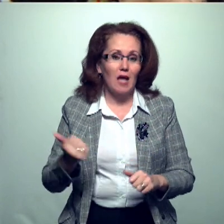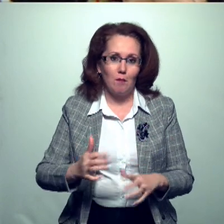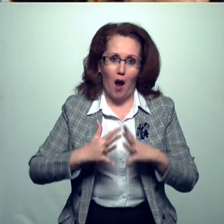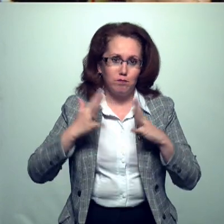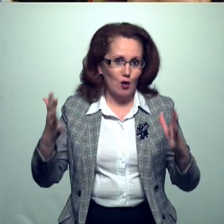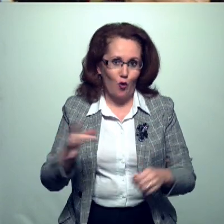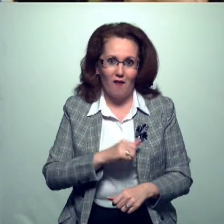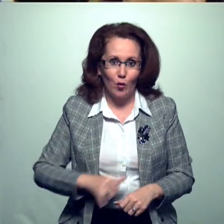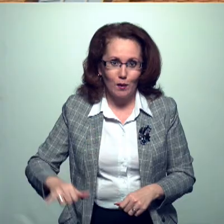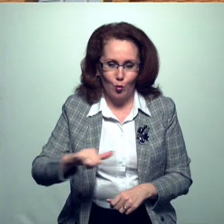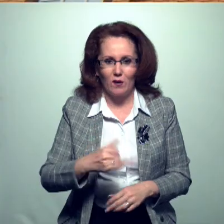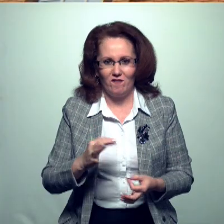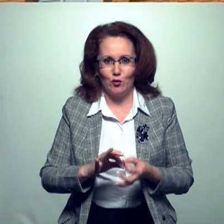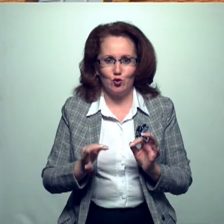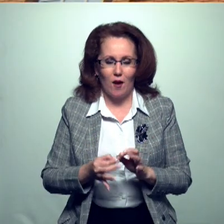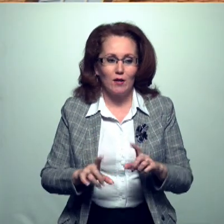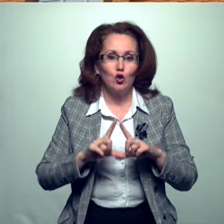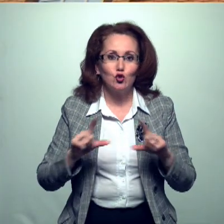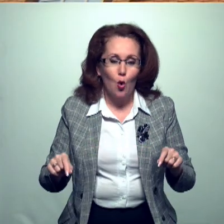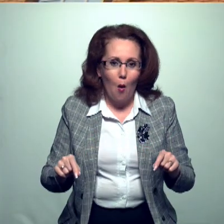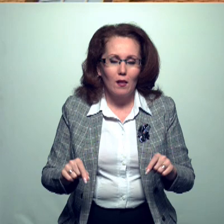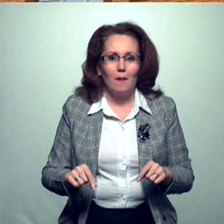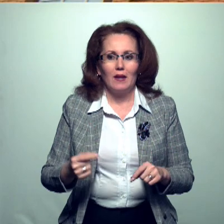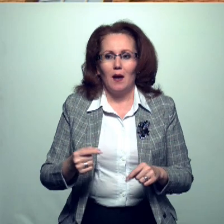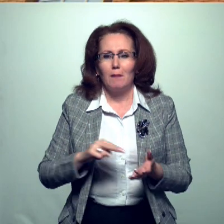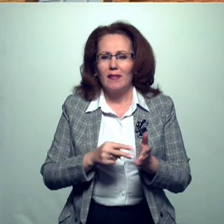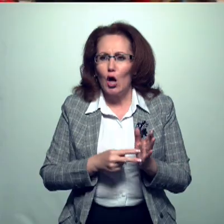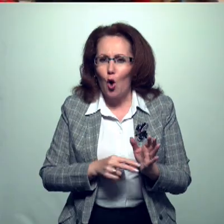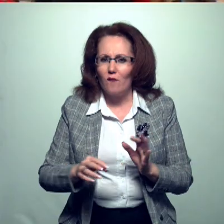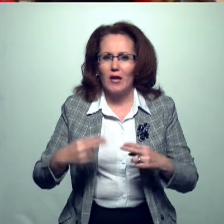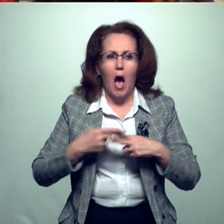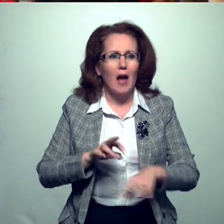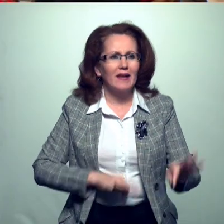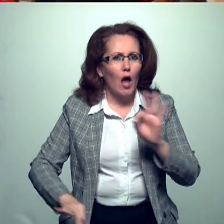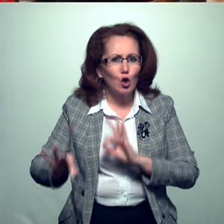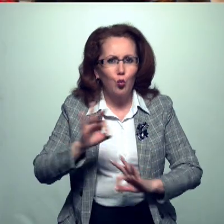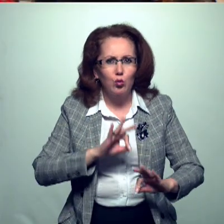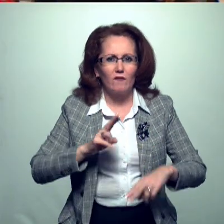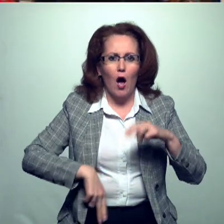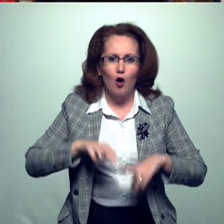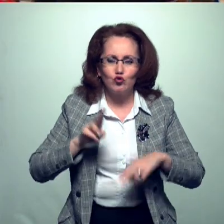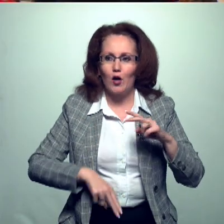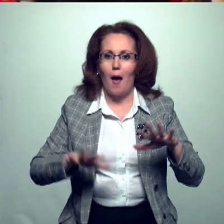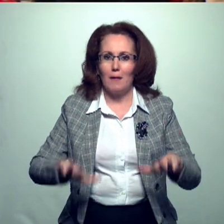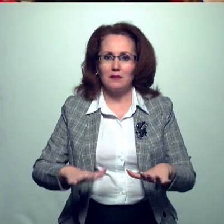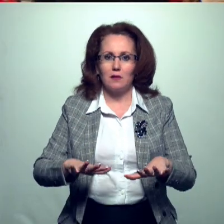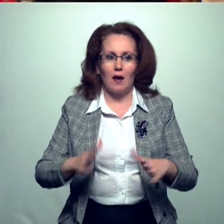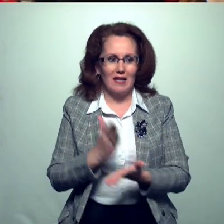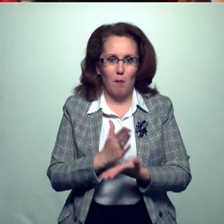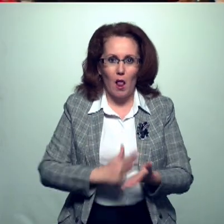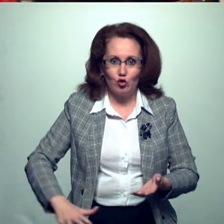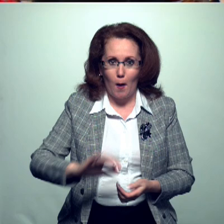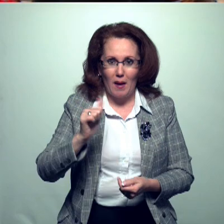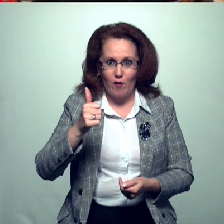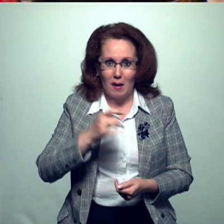большое в республике и в Ижевске. Эта школа с точки зрения планировки, архитектурного решения, месторасположения даже здесь, в Первомайском